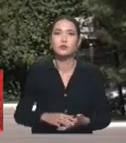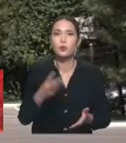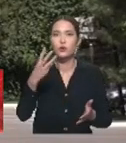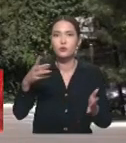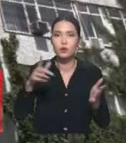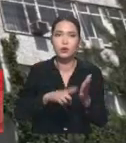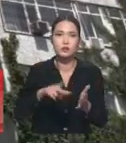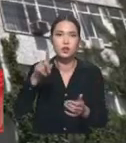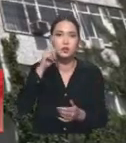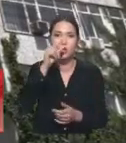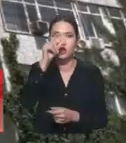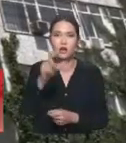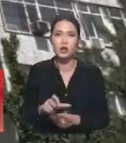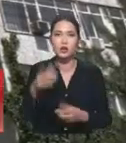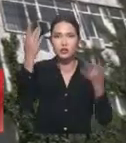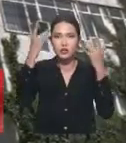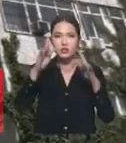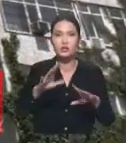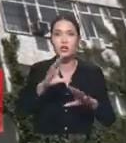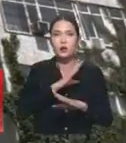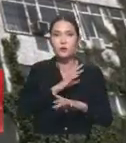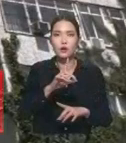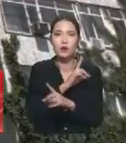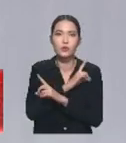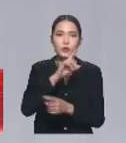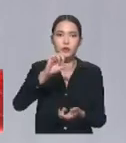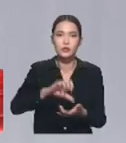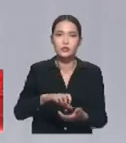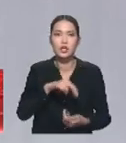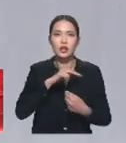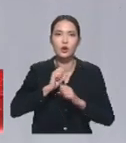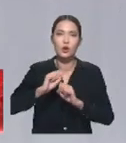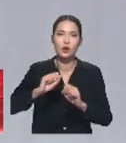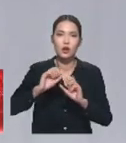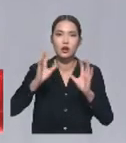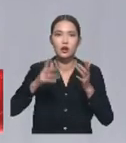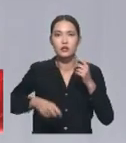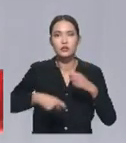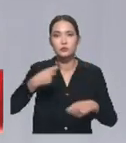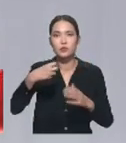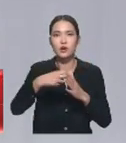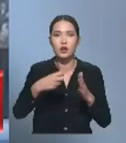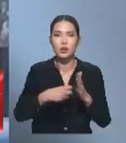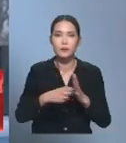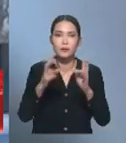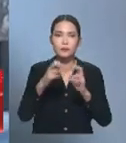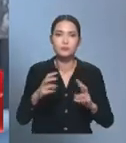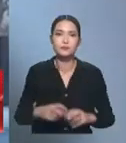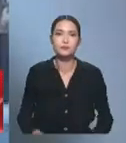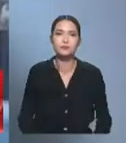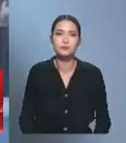37 жастағы ер азаматтың абайсызда болған өліміне қатысты еңбекті қорғау қағидаларын бұзу бабы бойынша іс қозғалды.